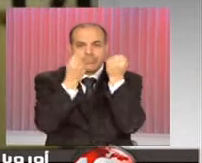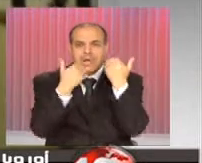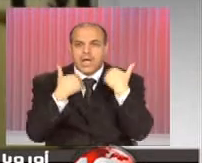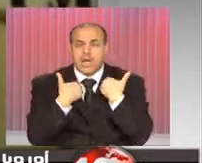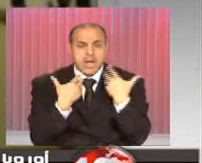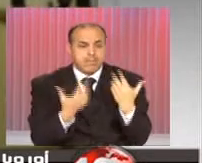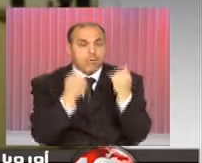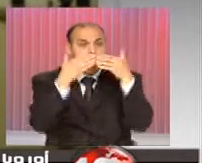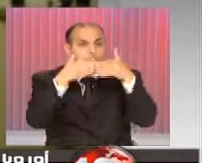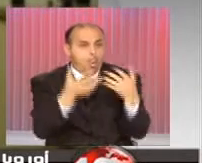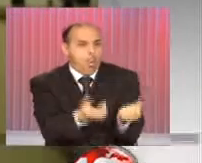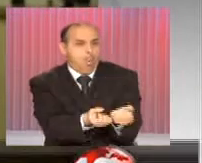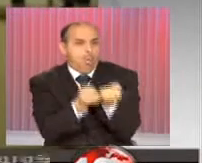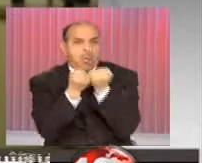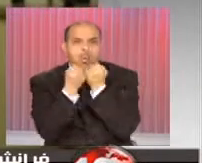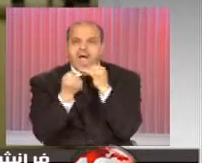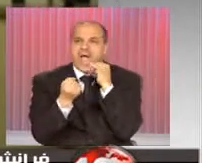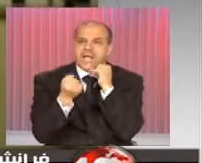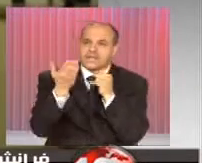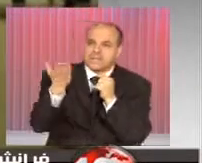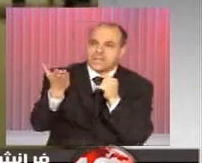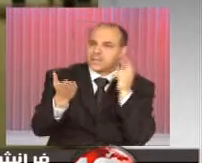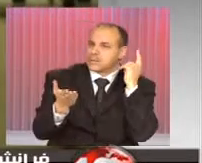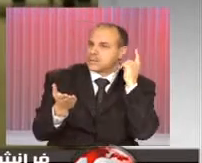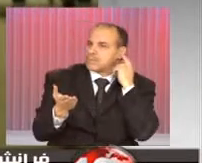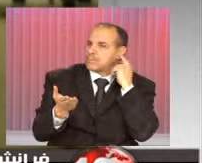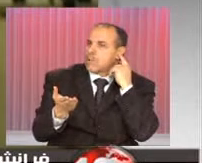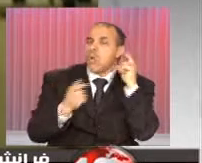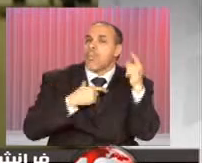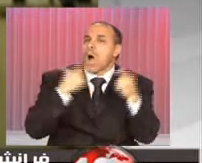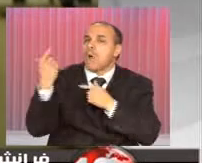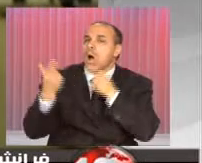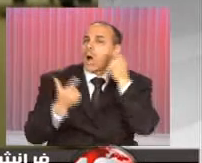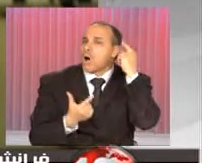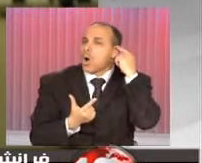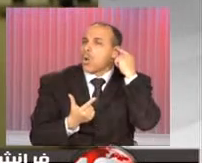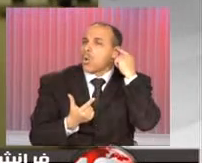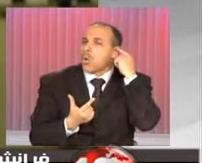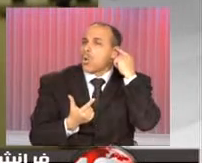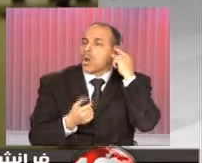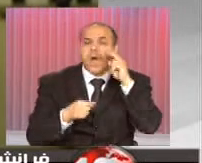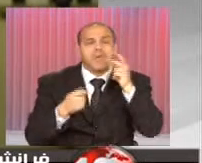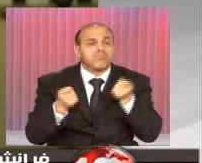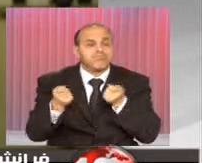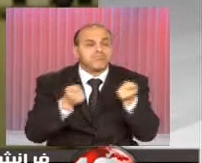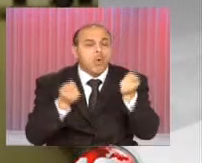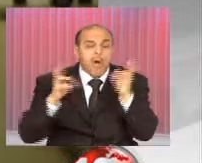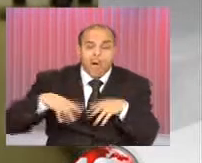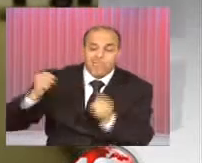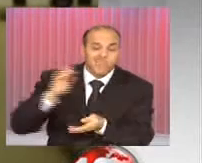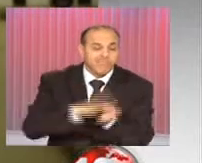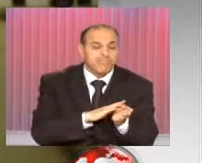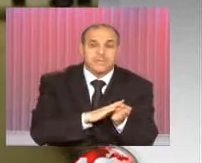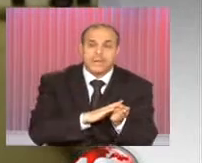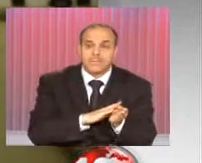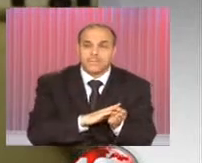بإنقاذ هذه السفينة بعد أن تلقينا نداء استغاثة من الركاب الذين تركهم طاقم السفينة في عرض البحر.